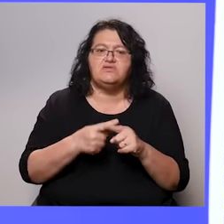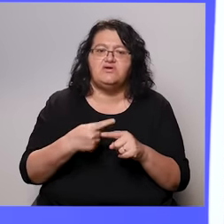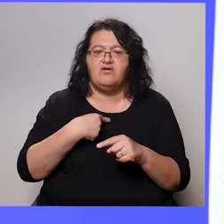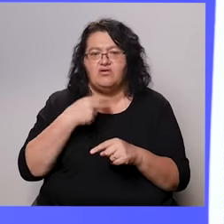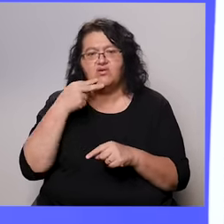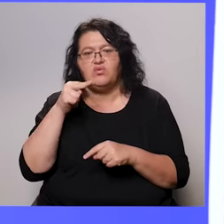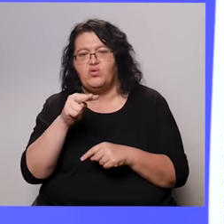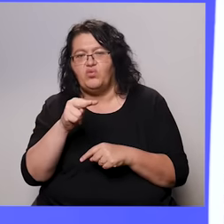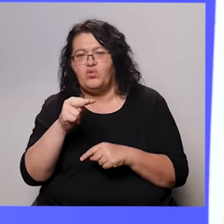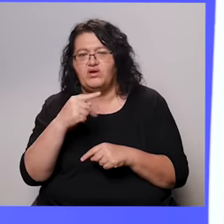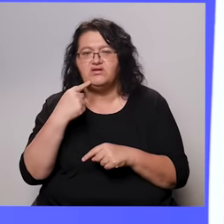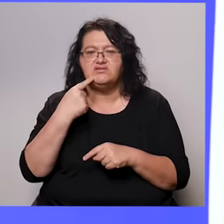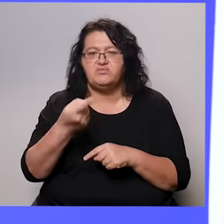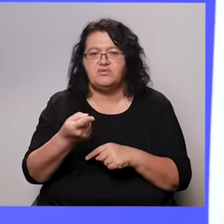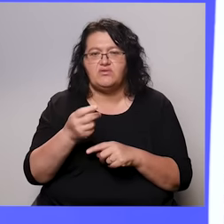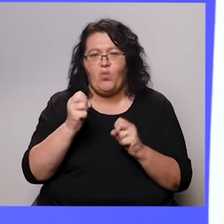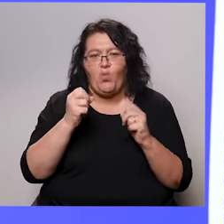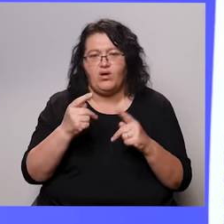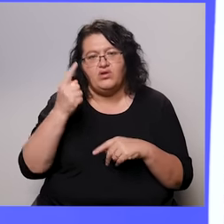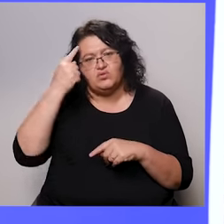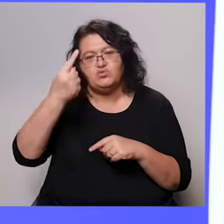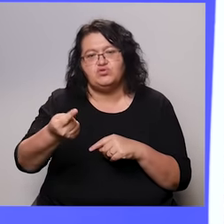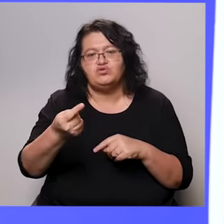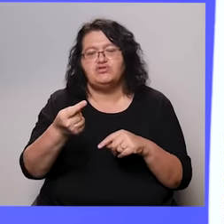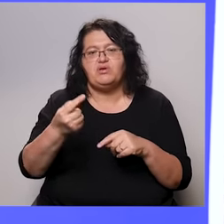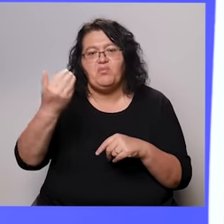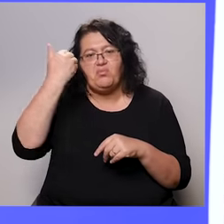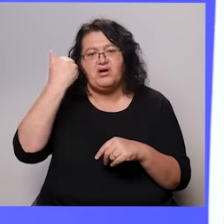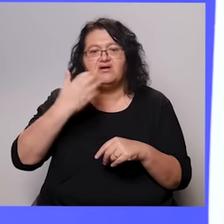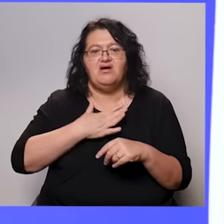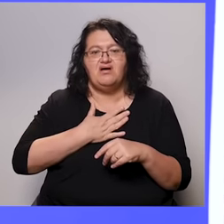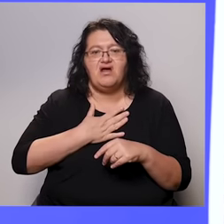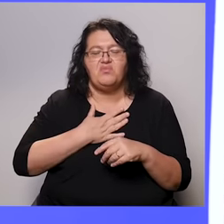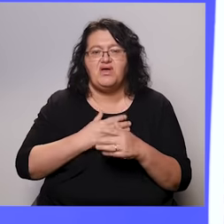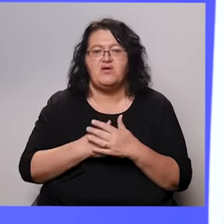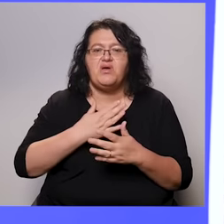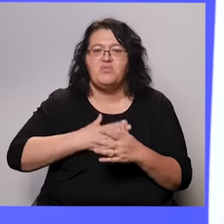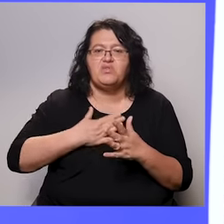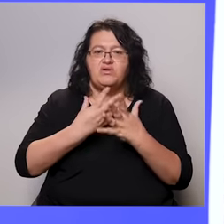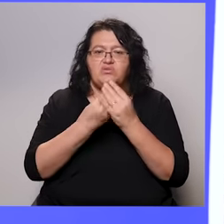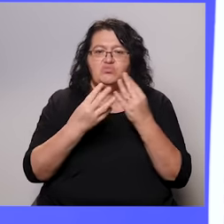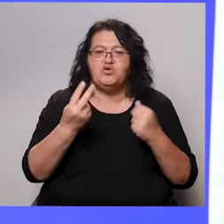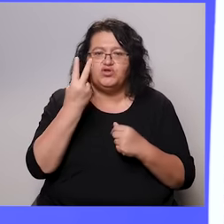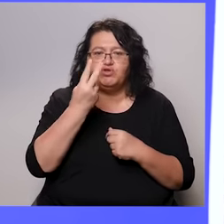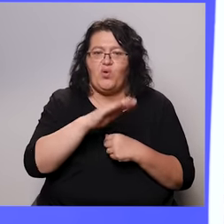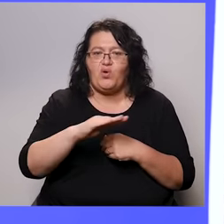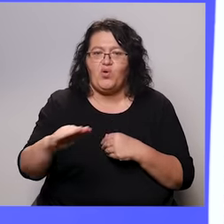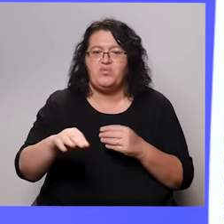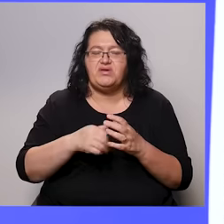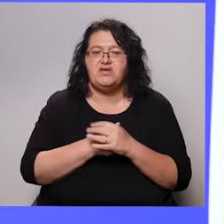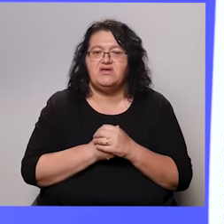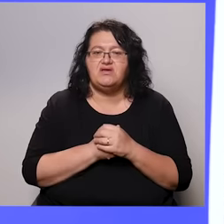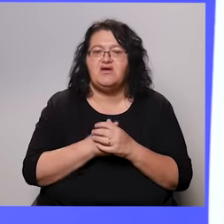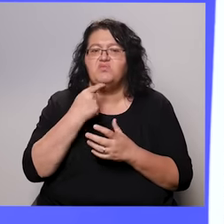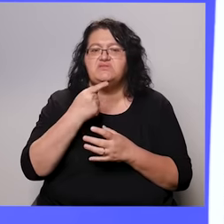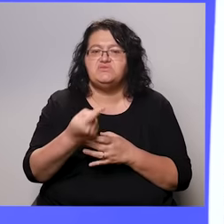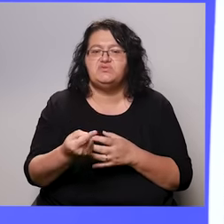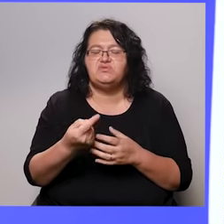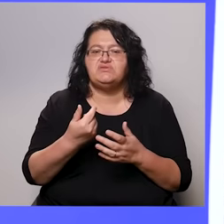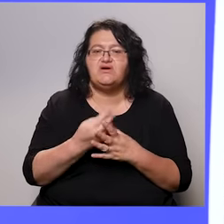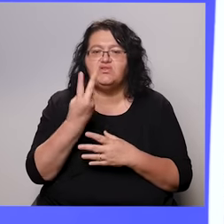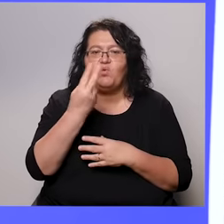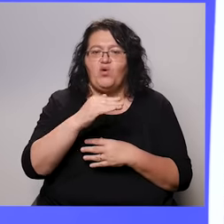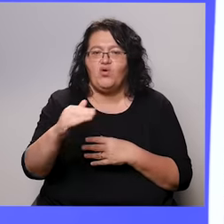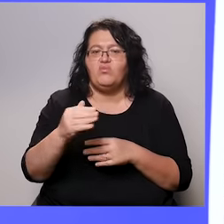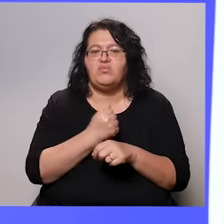Și eu mă uit la și zic, ok, tu știi părerea mea, mi-am dorit foarte mult 2 copii. Am zis că